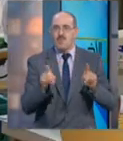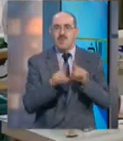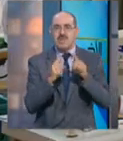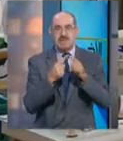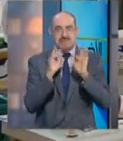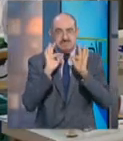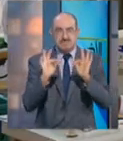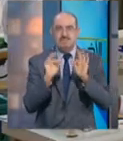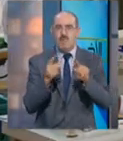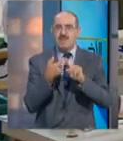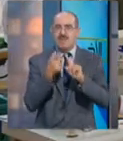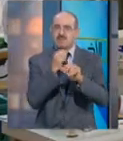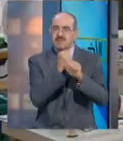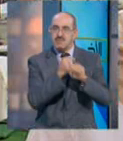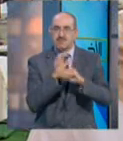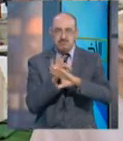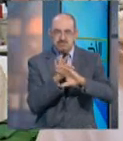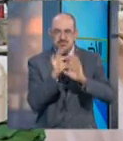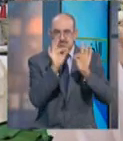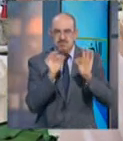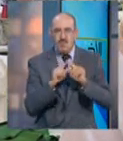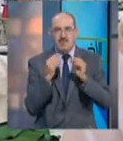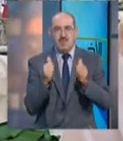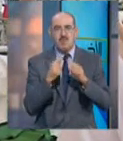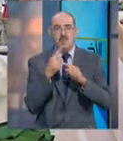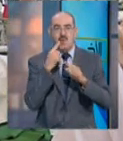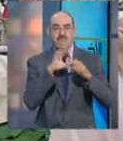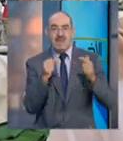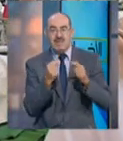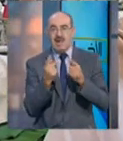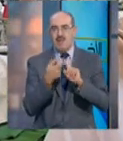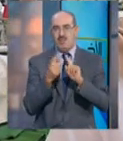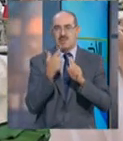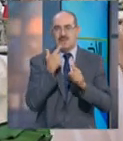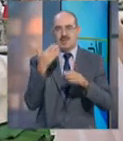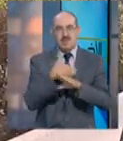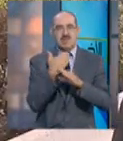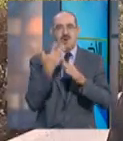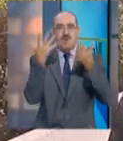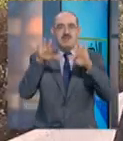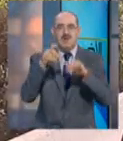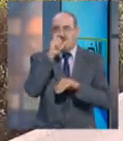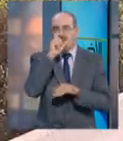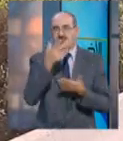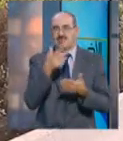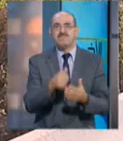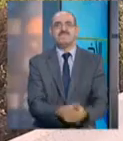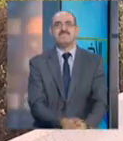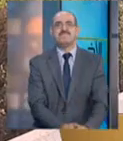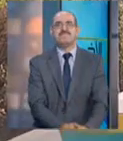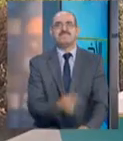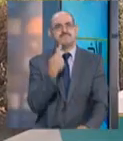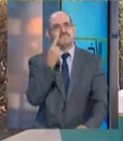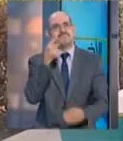بدقة عالية باش نساهموا في إنجاح هذا الحدث إن شاء الله. رانا صارين الإعلام تاعكم